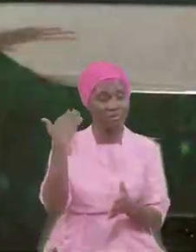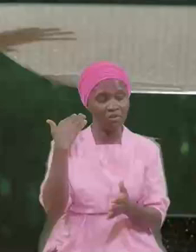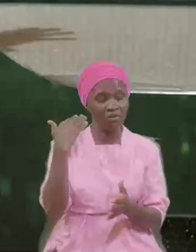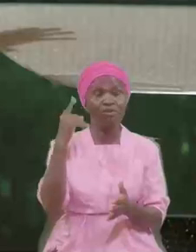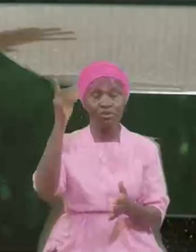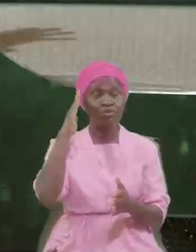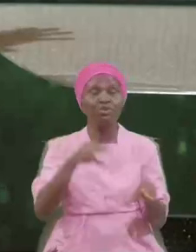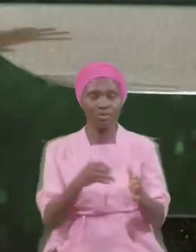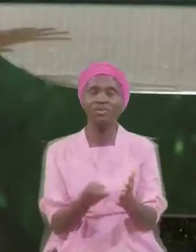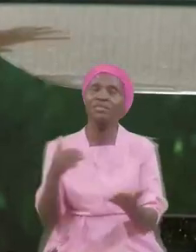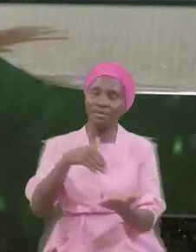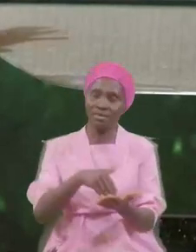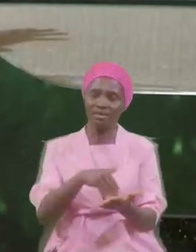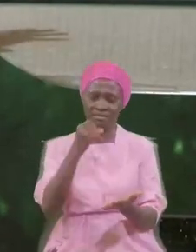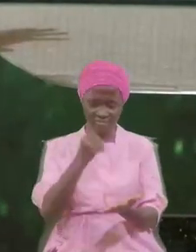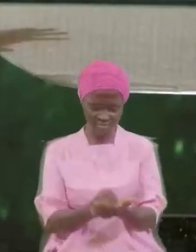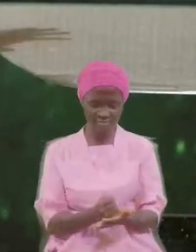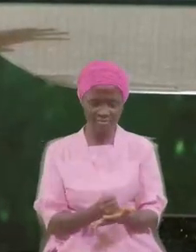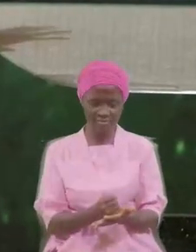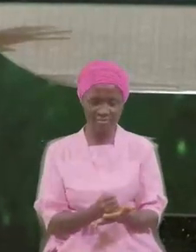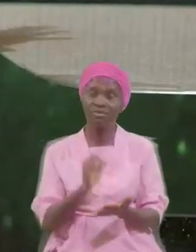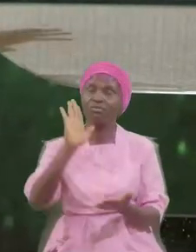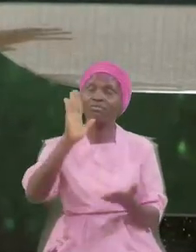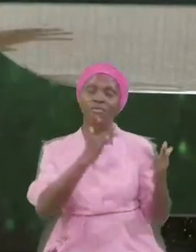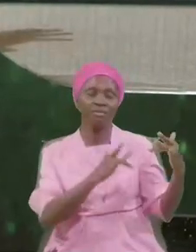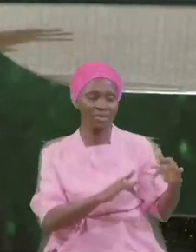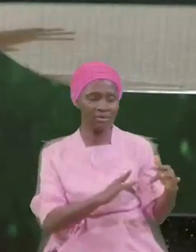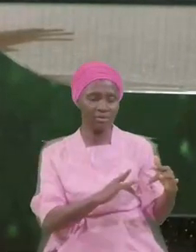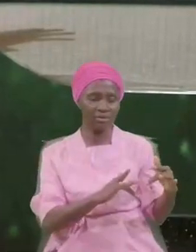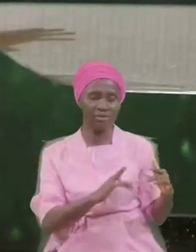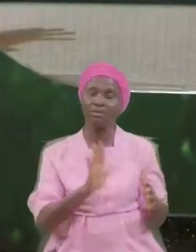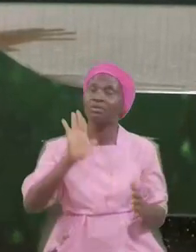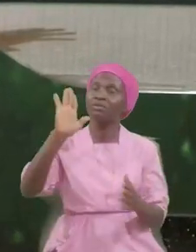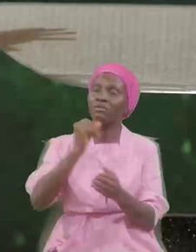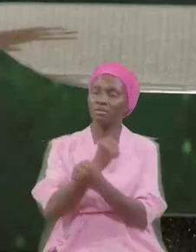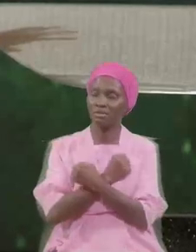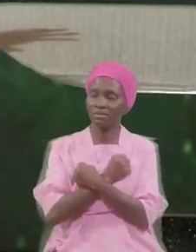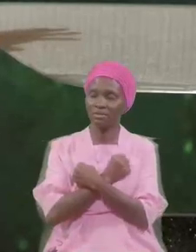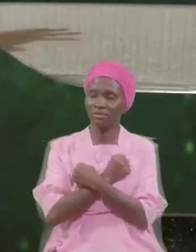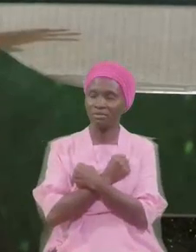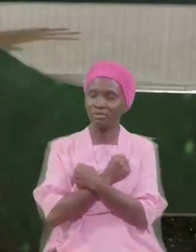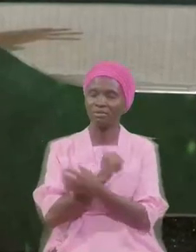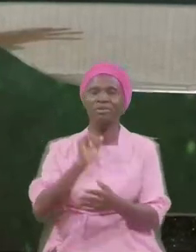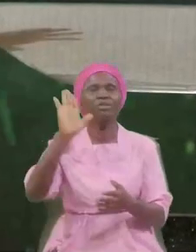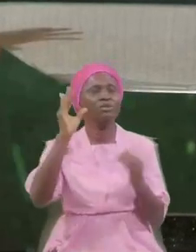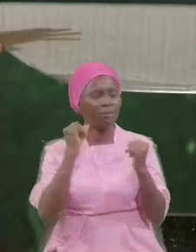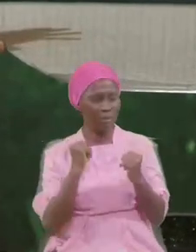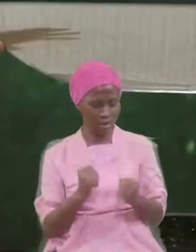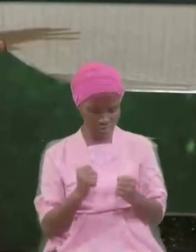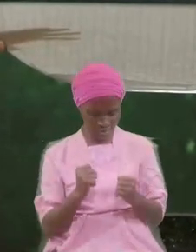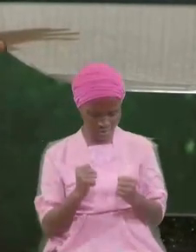tu vas le répéter ce jour. Ta miséricorde, ton amour, ta